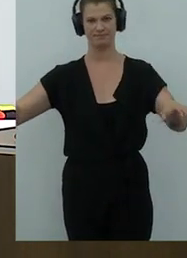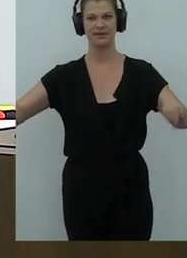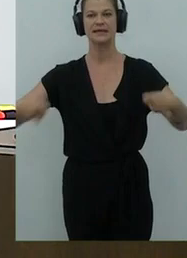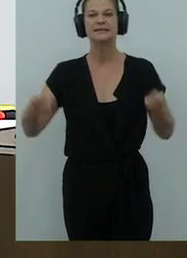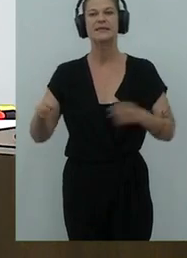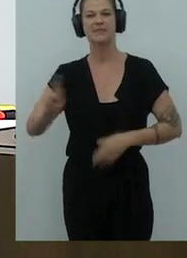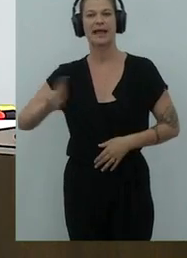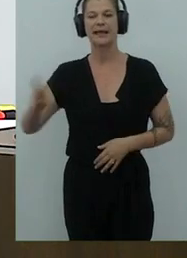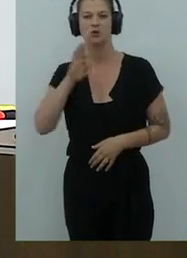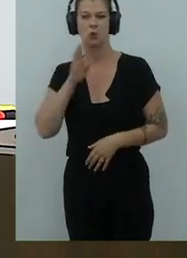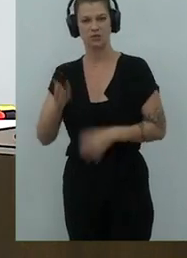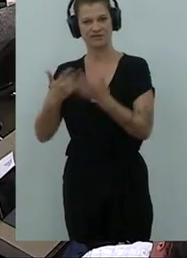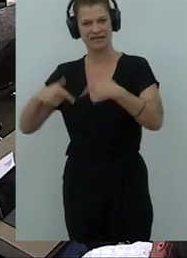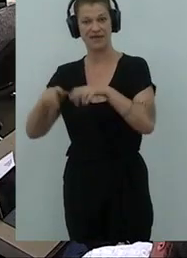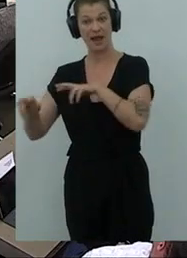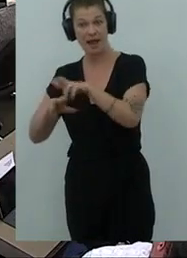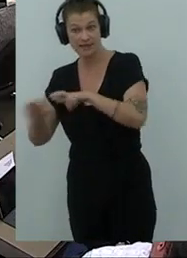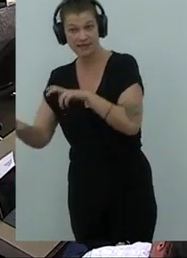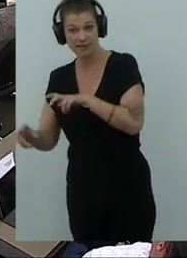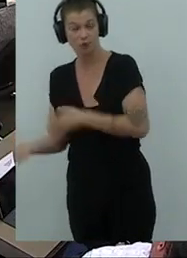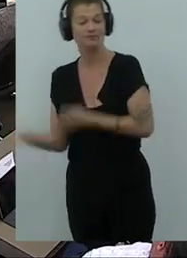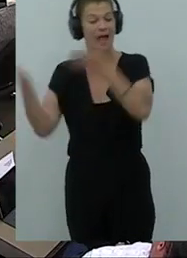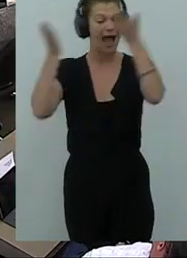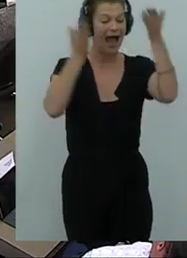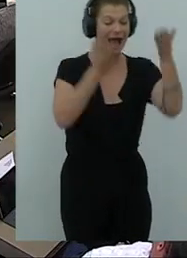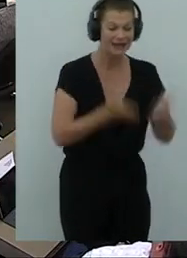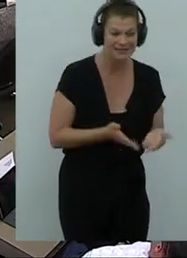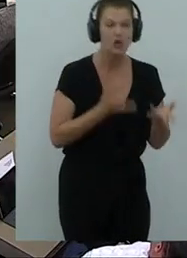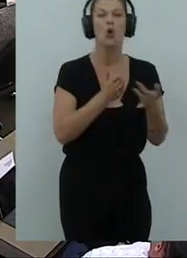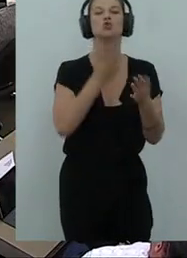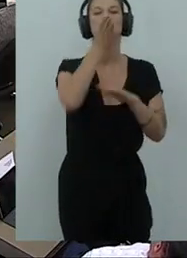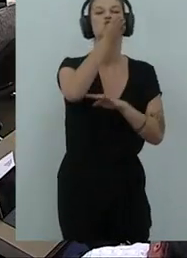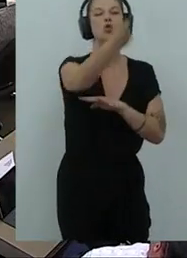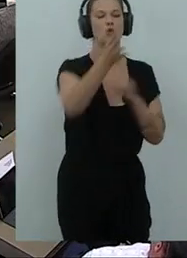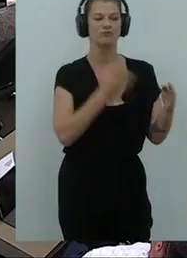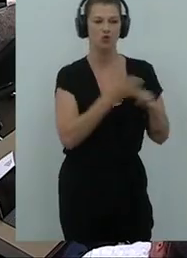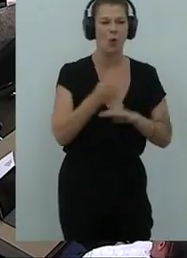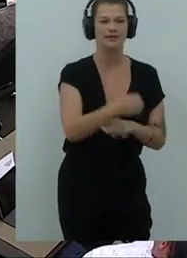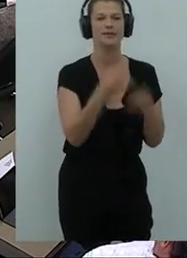Landesregierung und auf der anderen Seite eine zukunftsorientierte